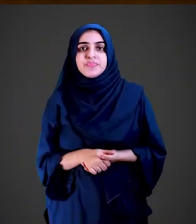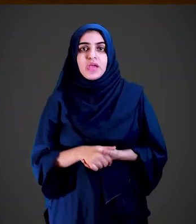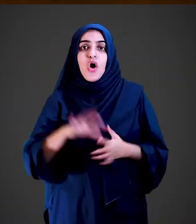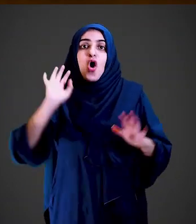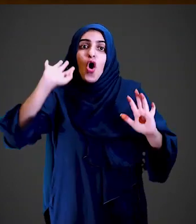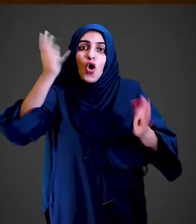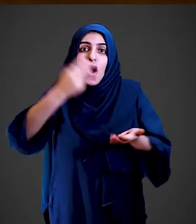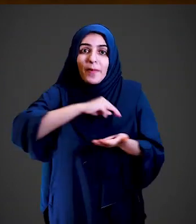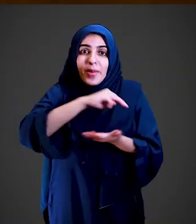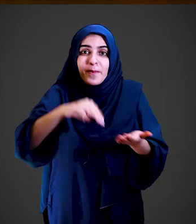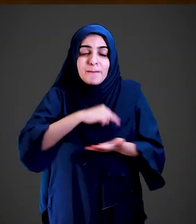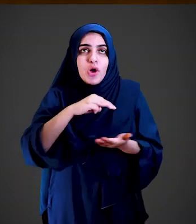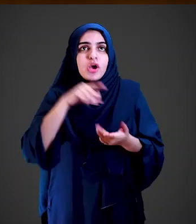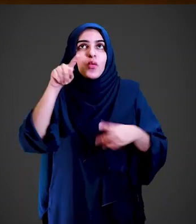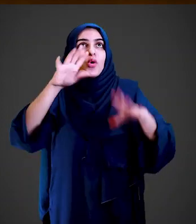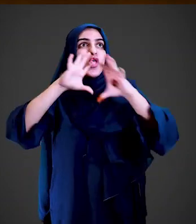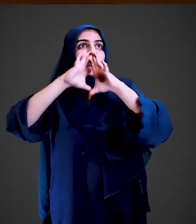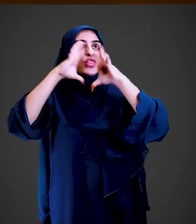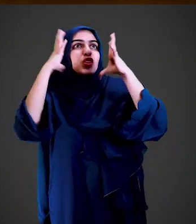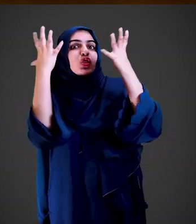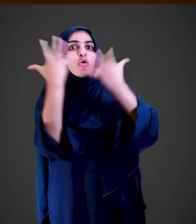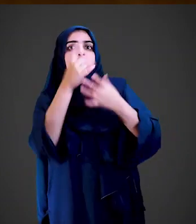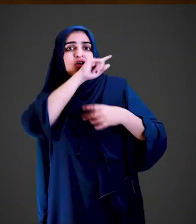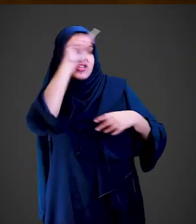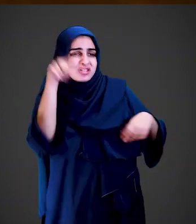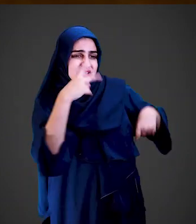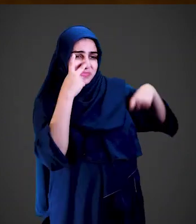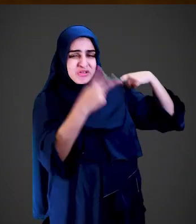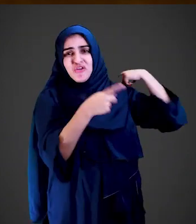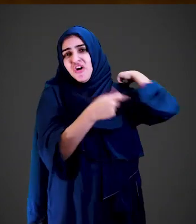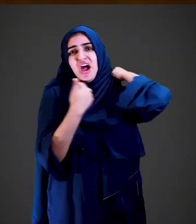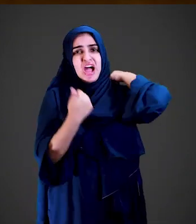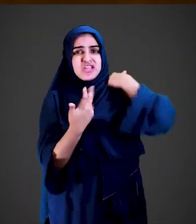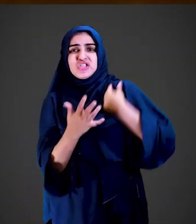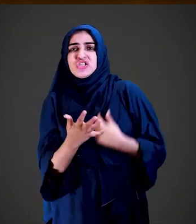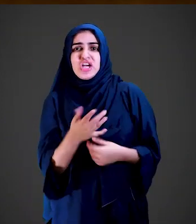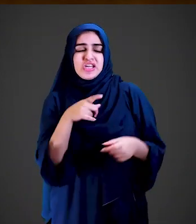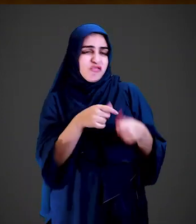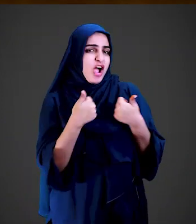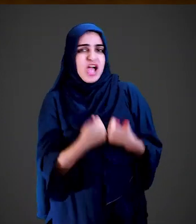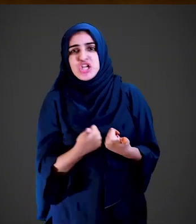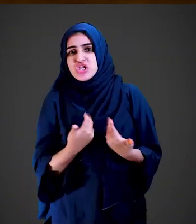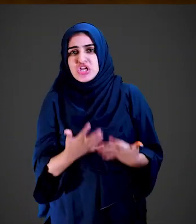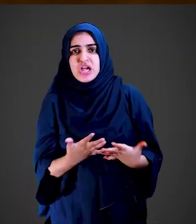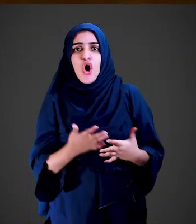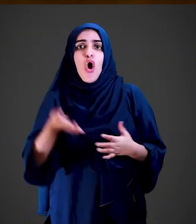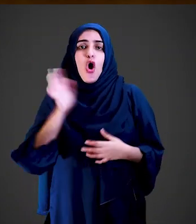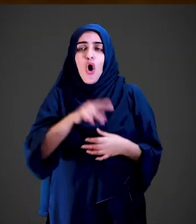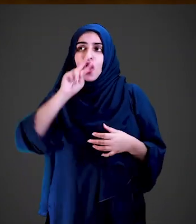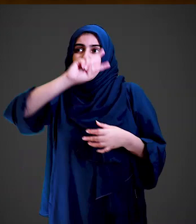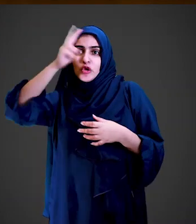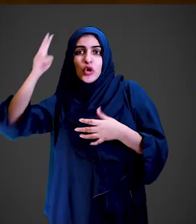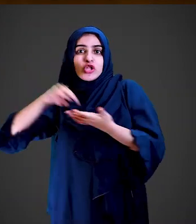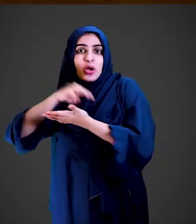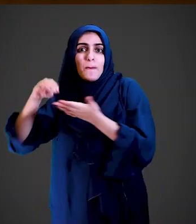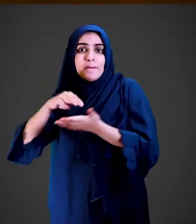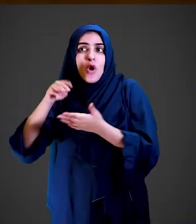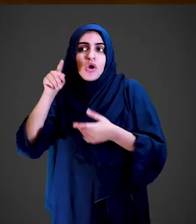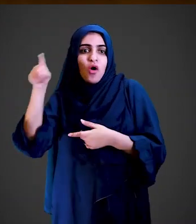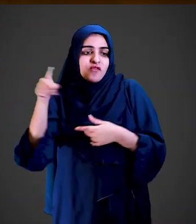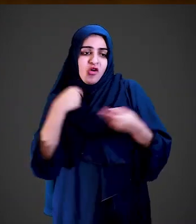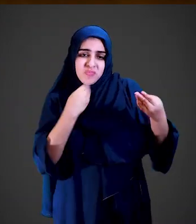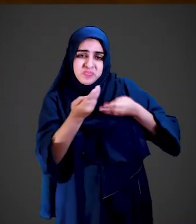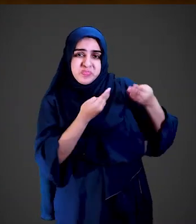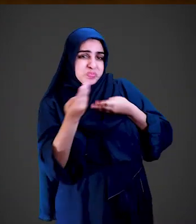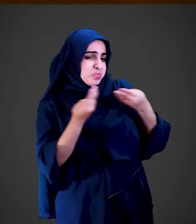جو ایمیج ہے وہ پوری دنیا میں بہت بری طرح سے بدل جاتا ہے اور دوسرے ممالک جو ہیں وہ ان سے کام